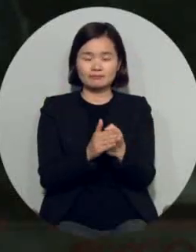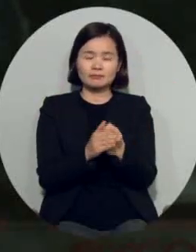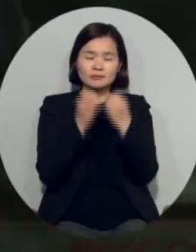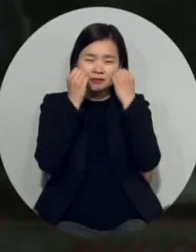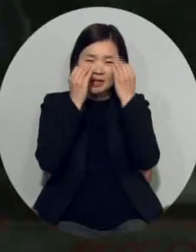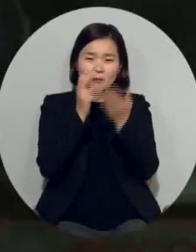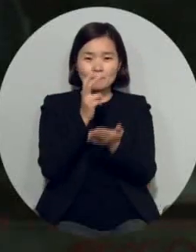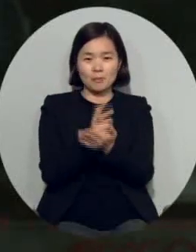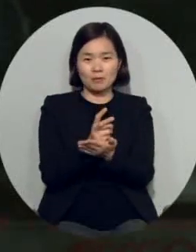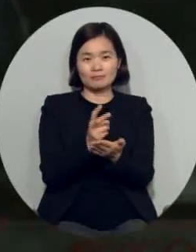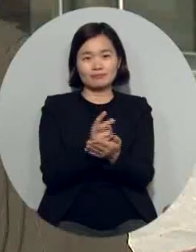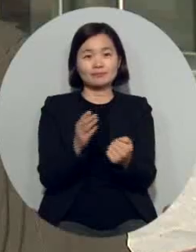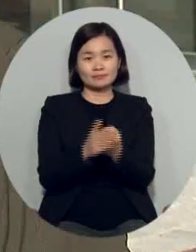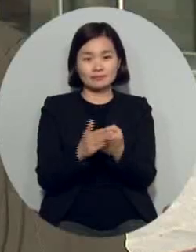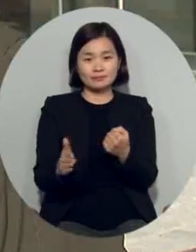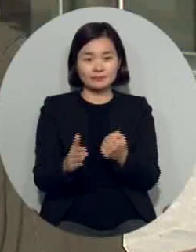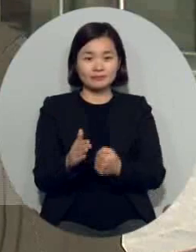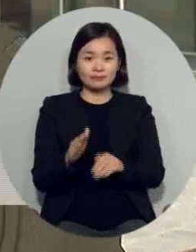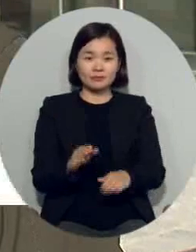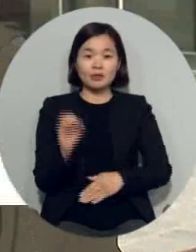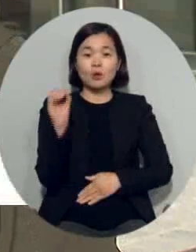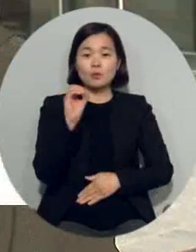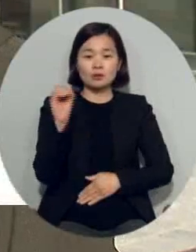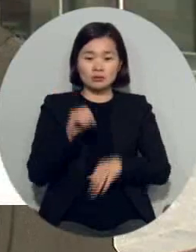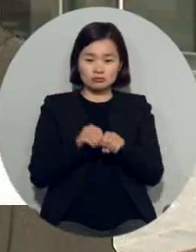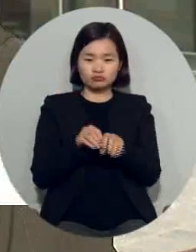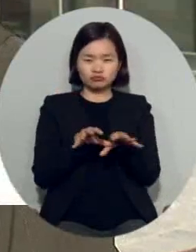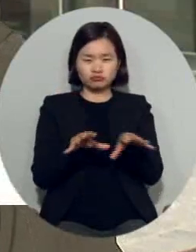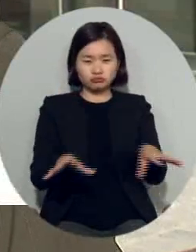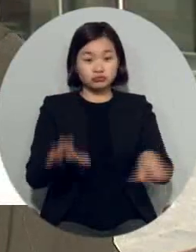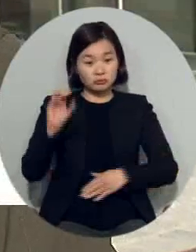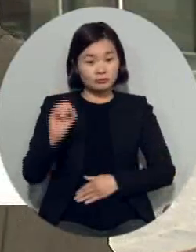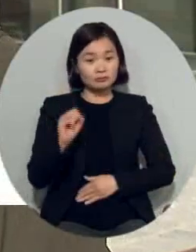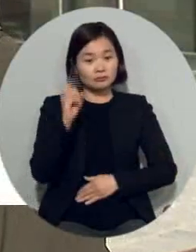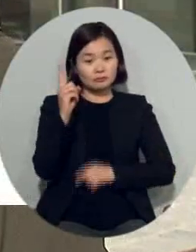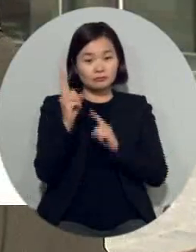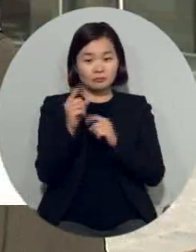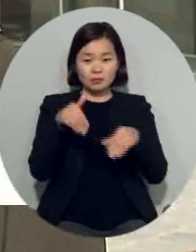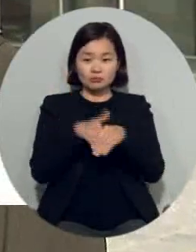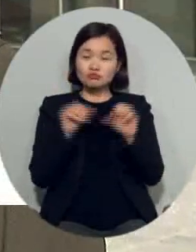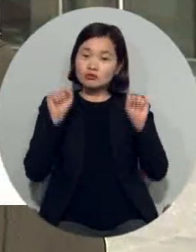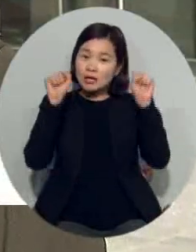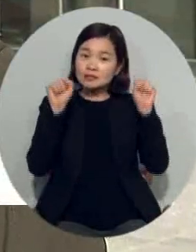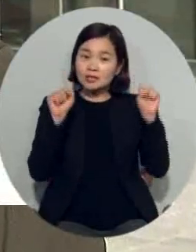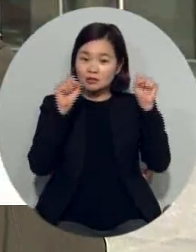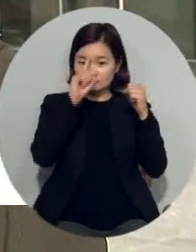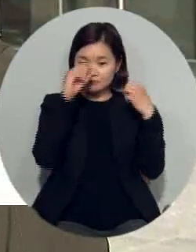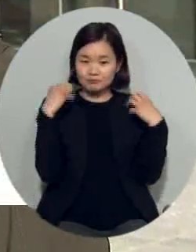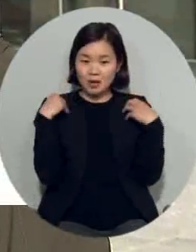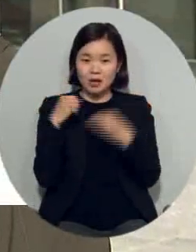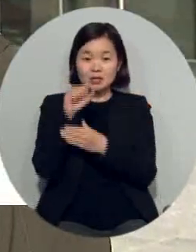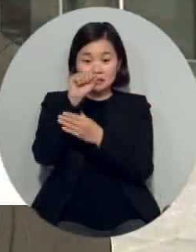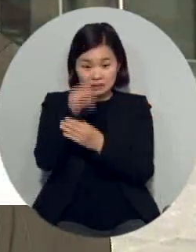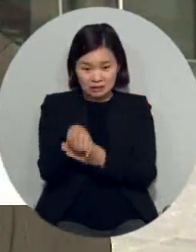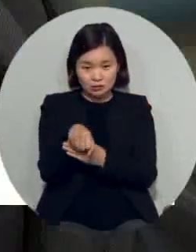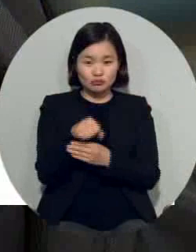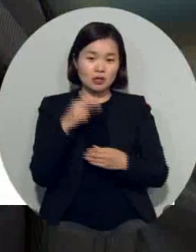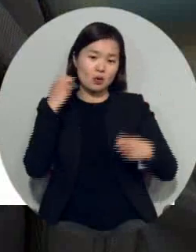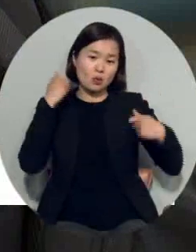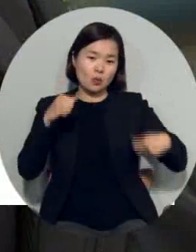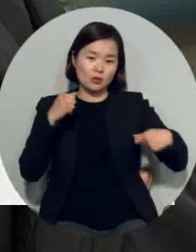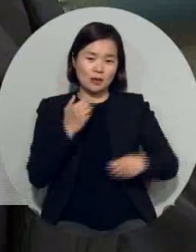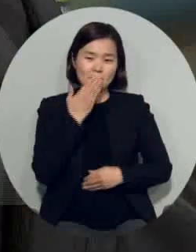수칙 때문입니다. 최근에 오미크론이 확산이 되면서 문체부 승인을 득하고 공연을 개최를 할수 있기